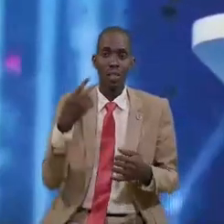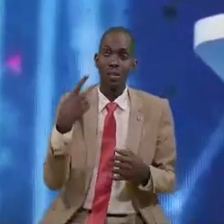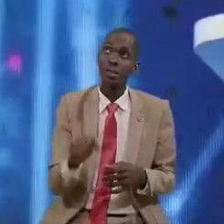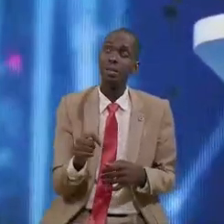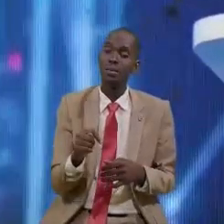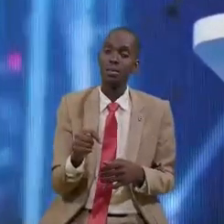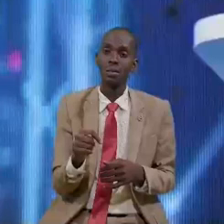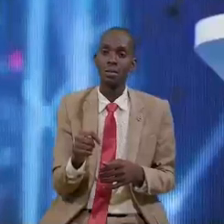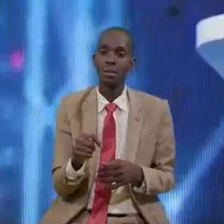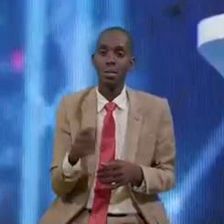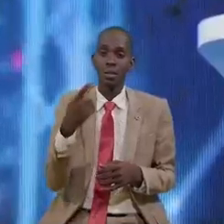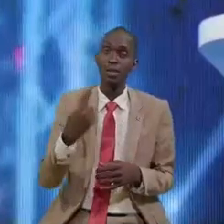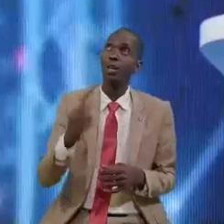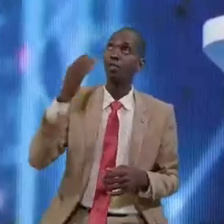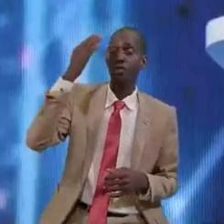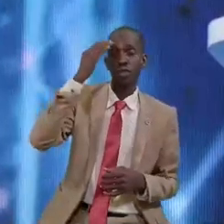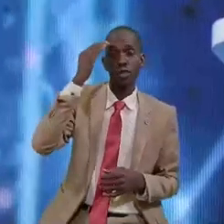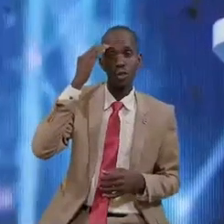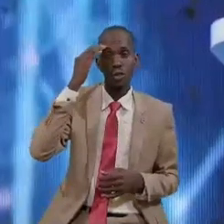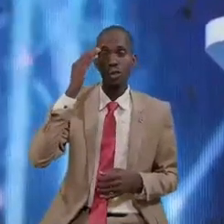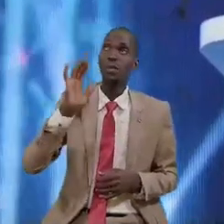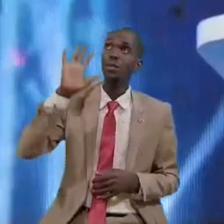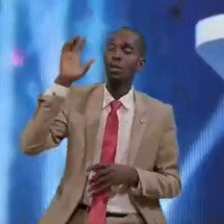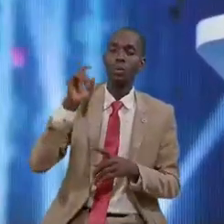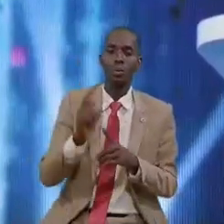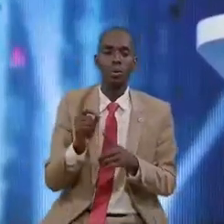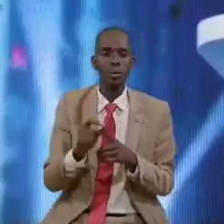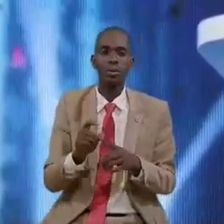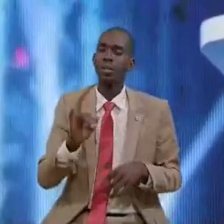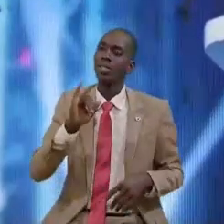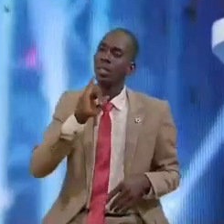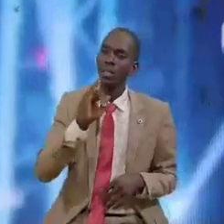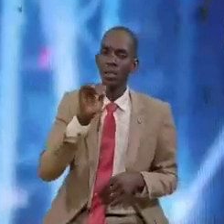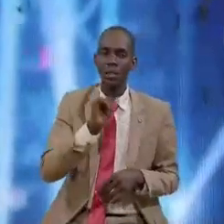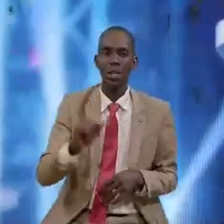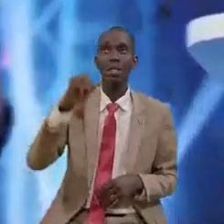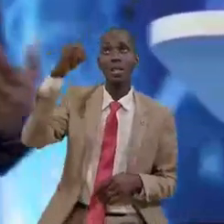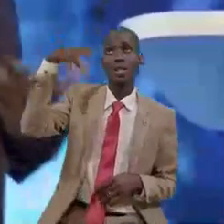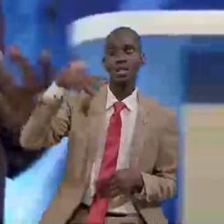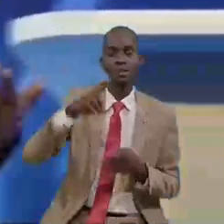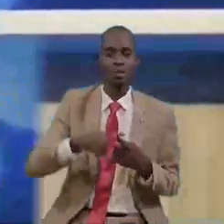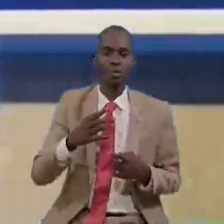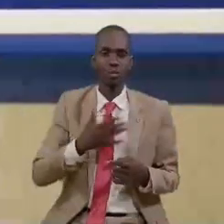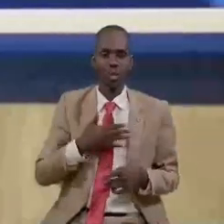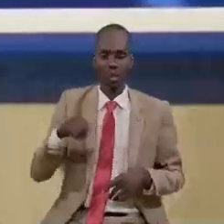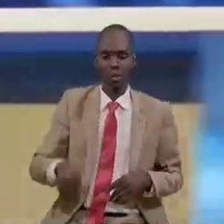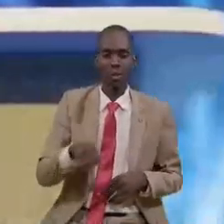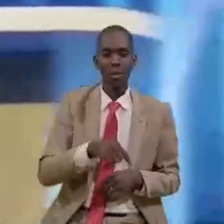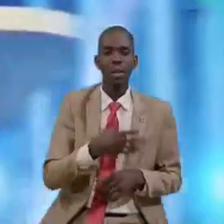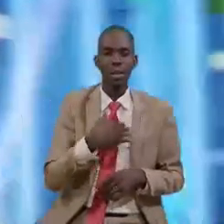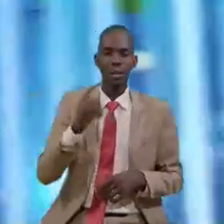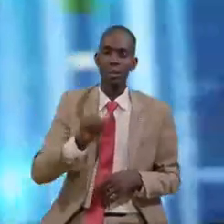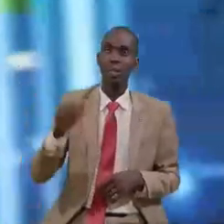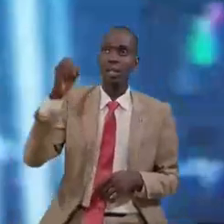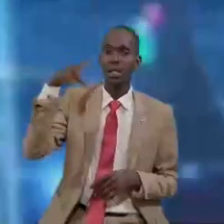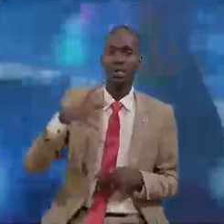ta connaissance, ta parole est une lampe à mes pieds et une lumière sur